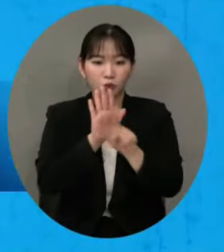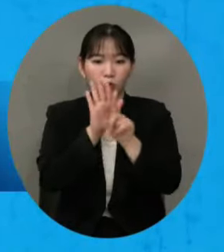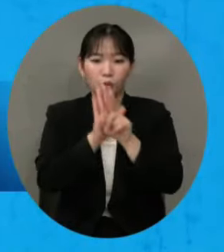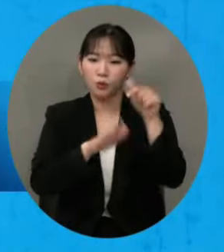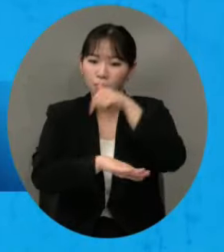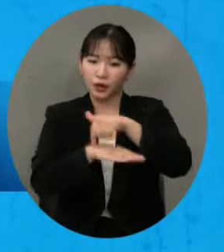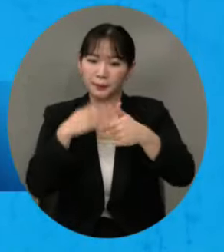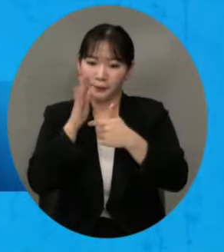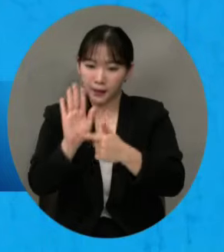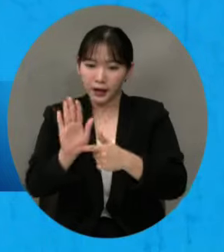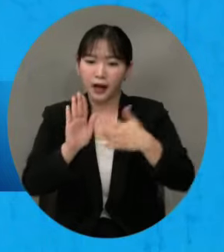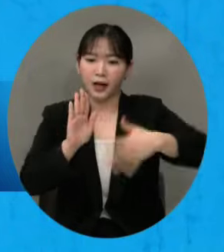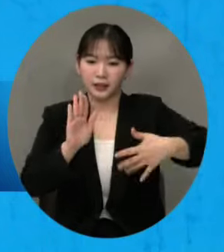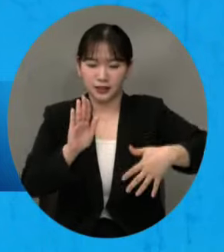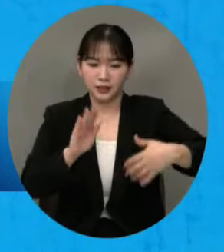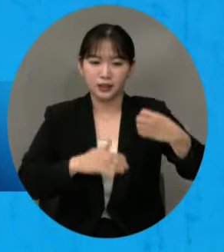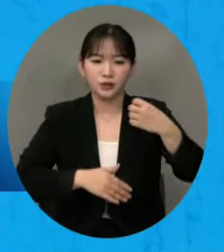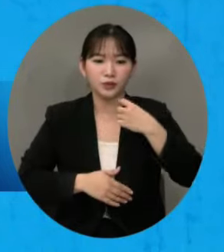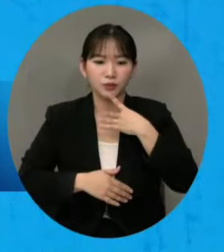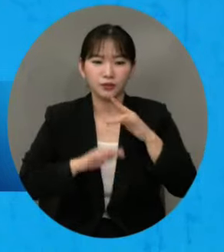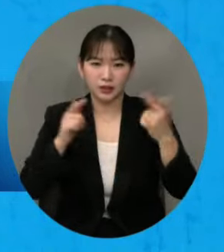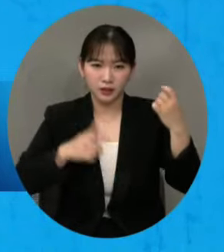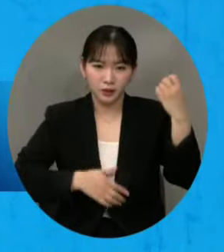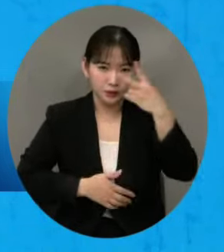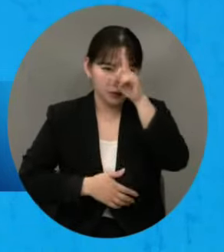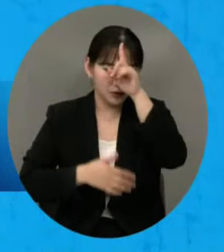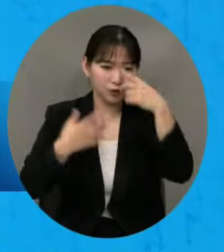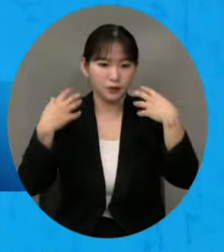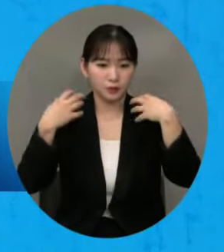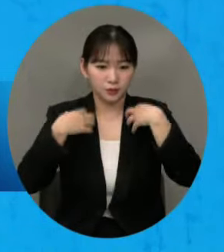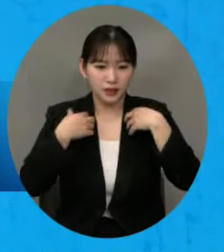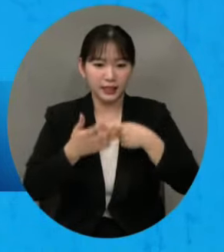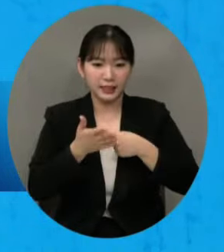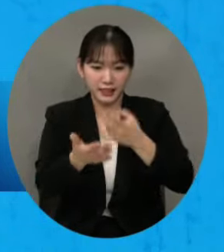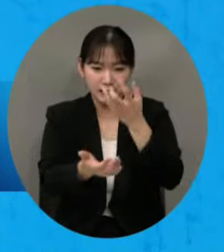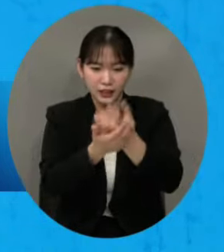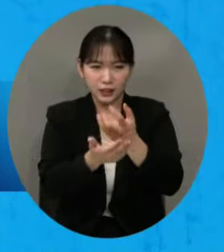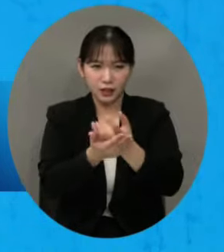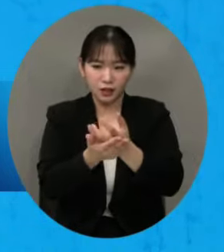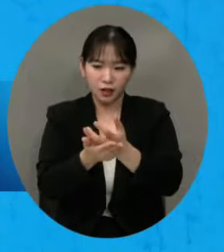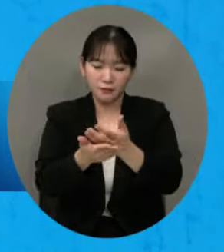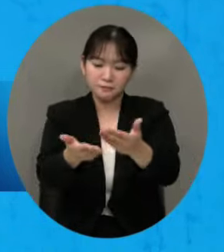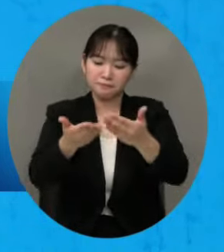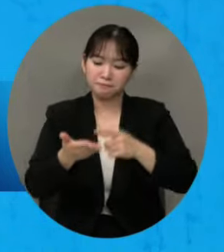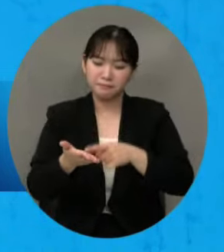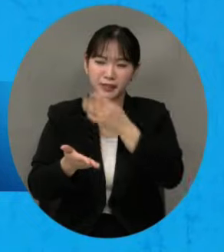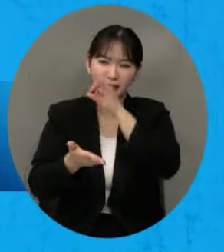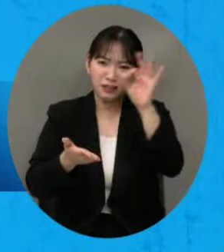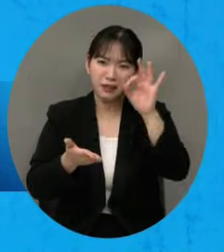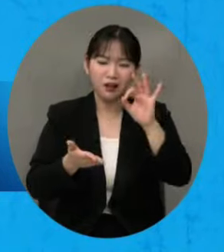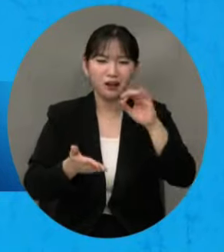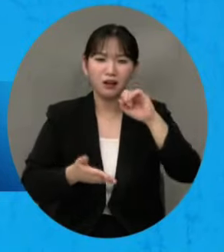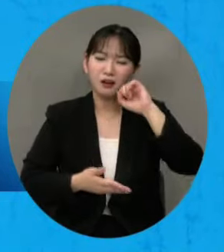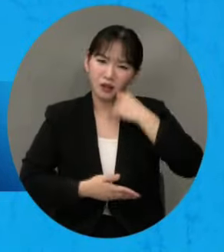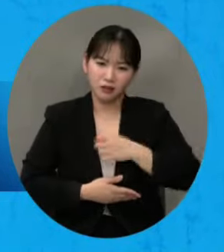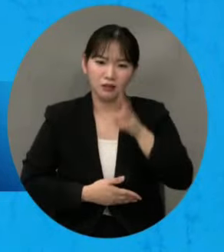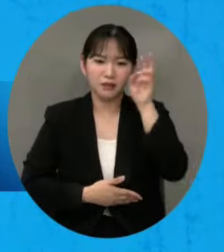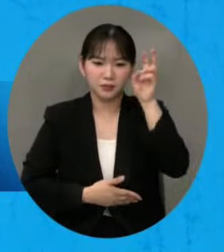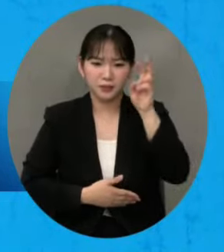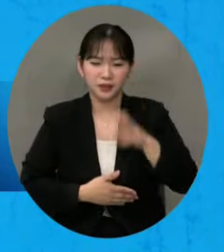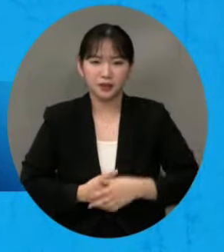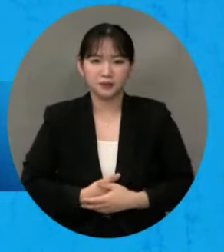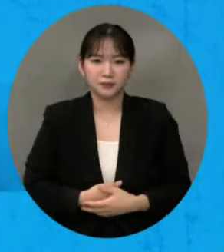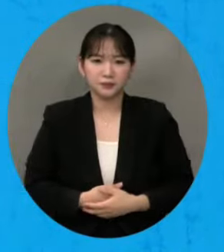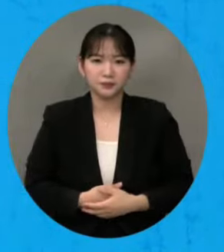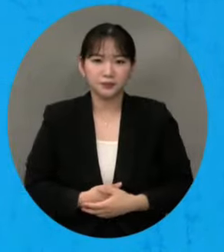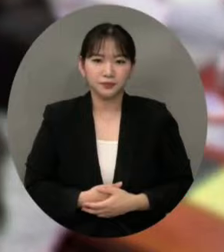방침을 밝히지도 않았을 뿐만 아니라 정부가 신청서를 받아줄 리도